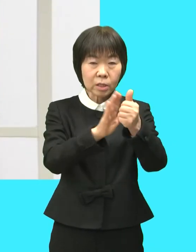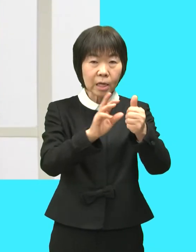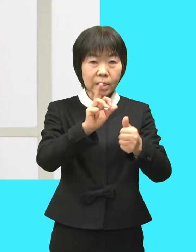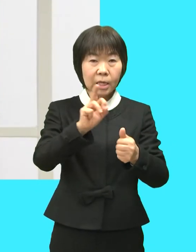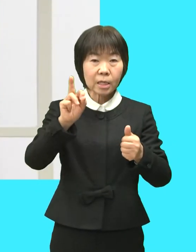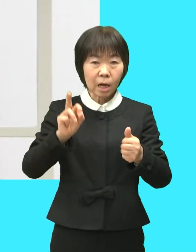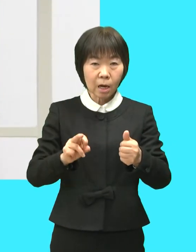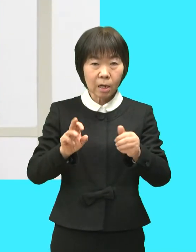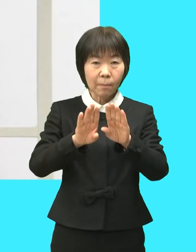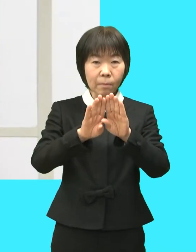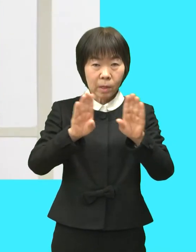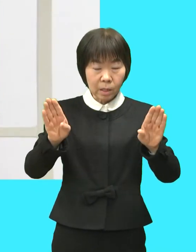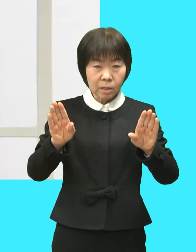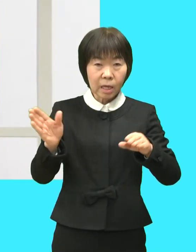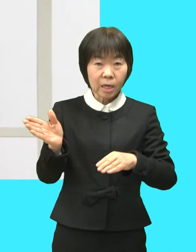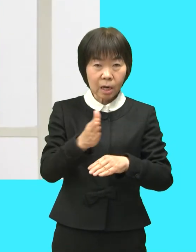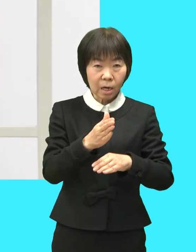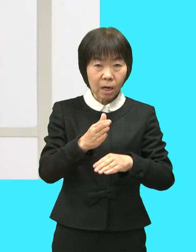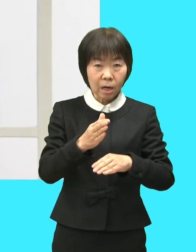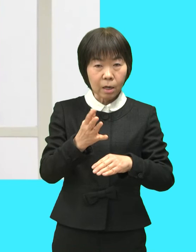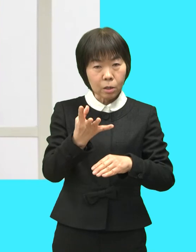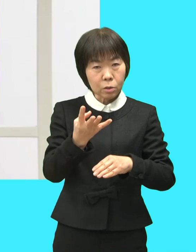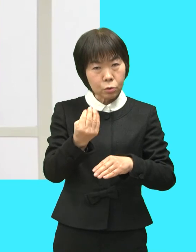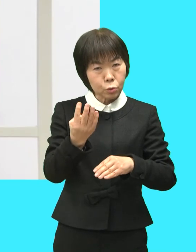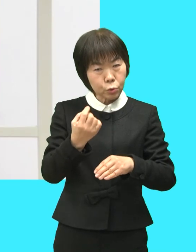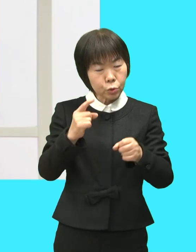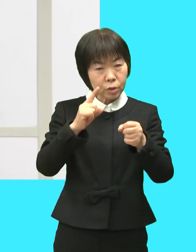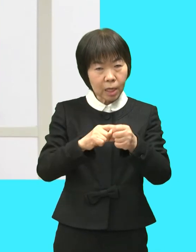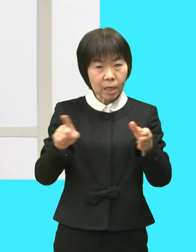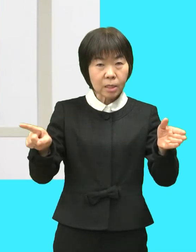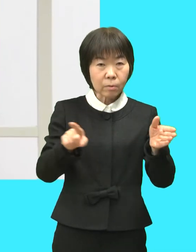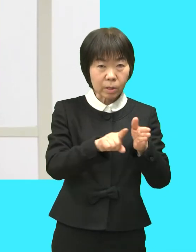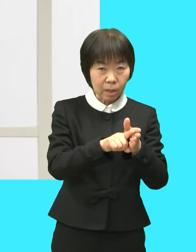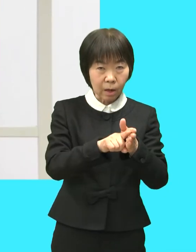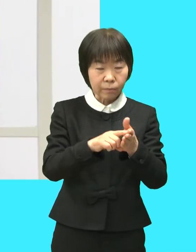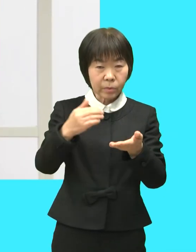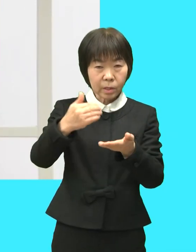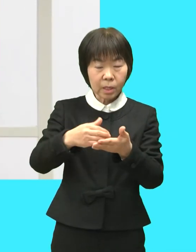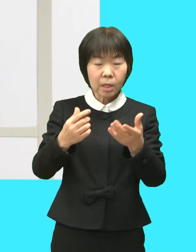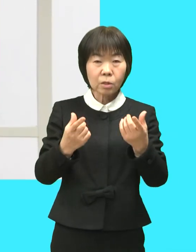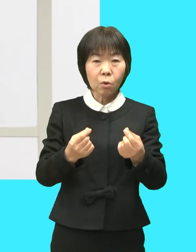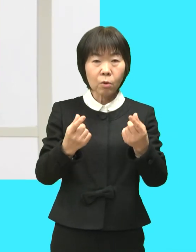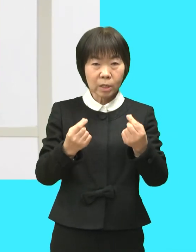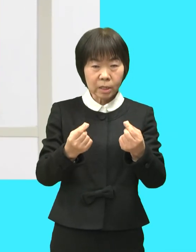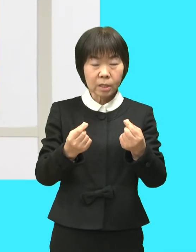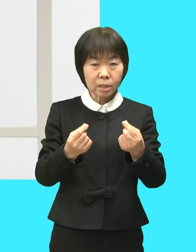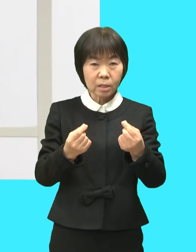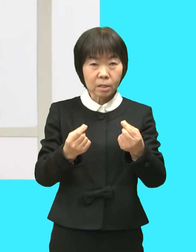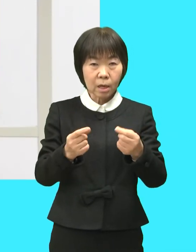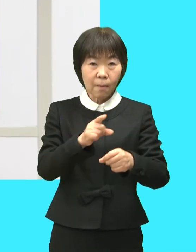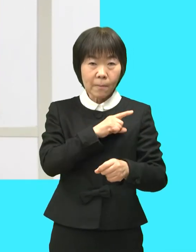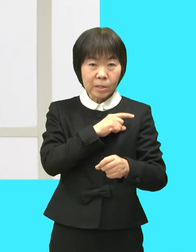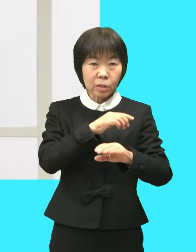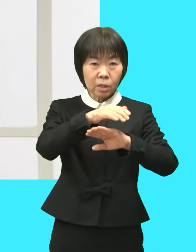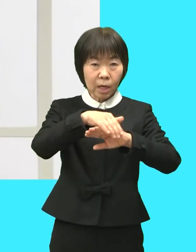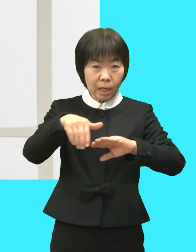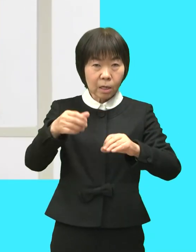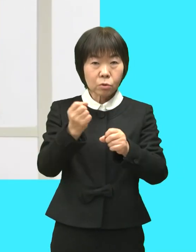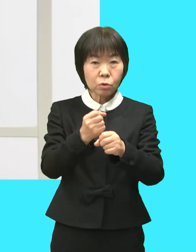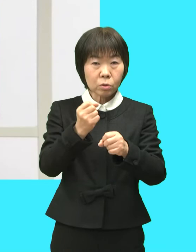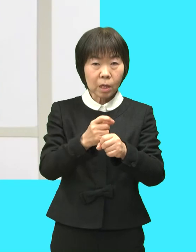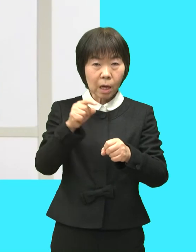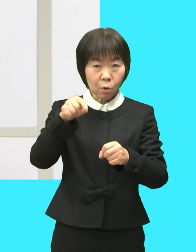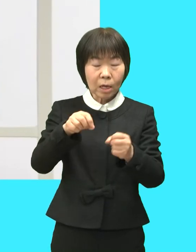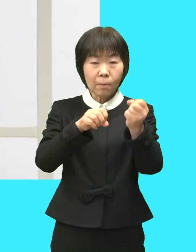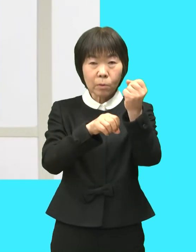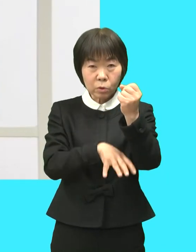開設されてから数年が経過をしました。お話がありました通り、まず計画を作って、それに基